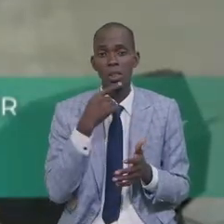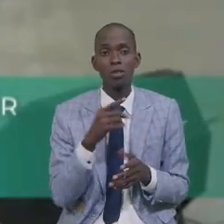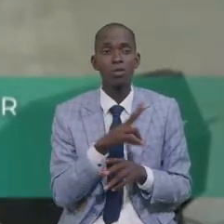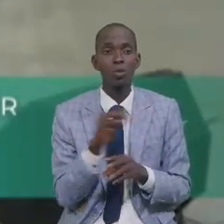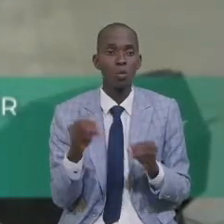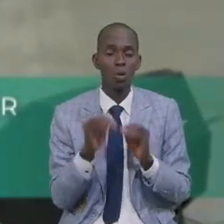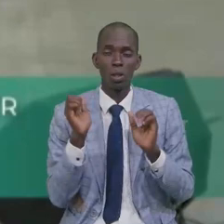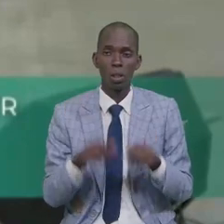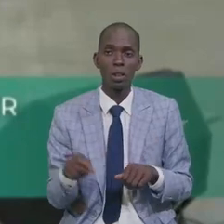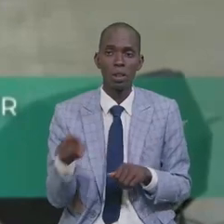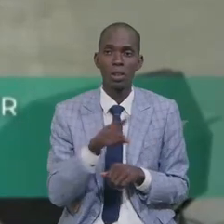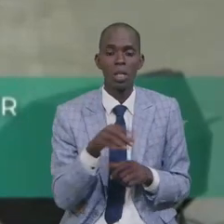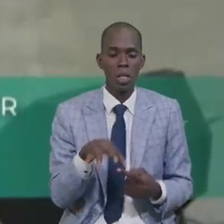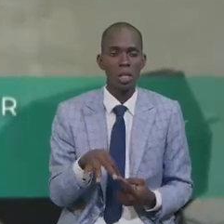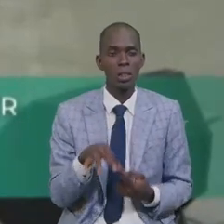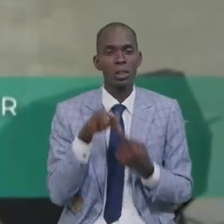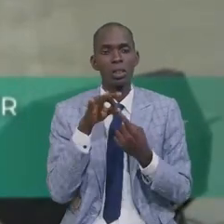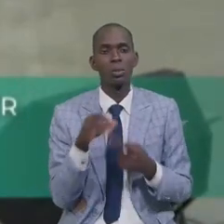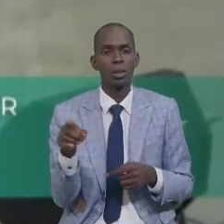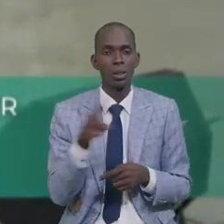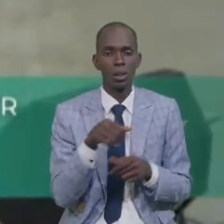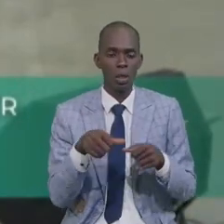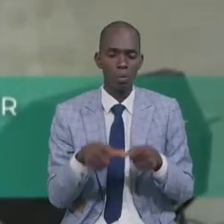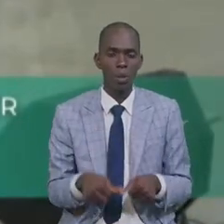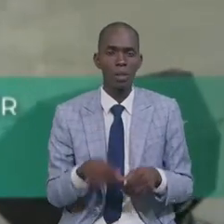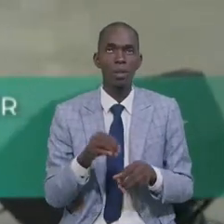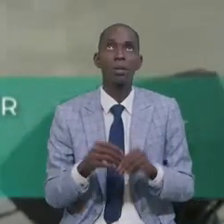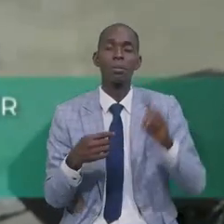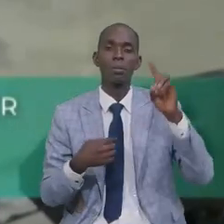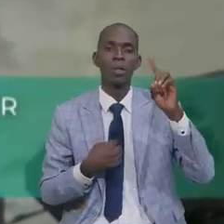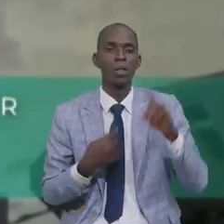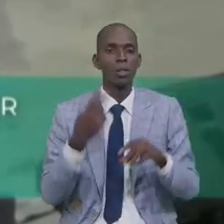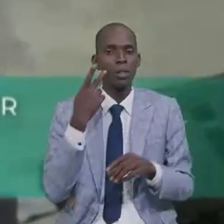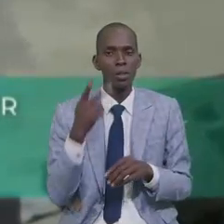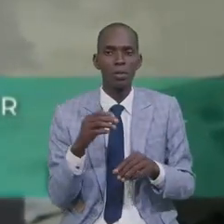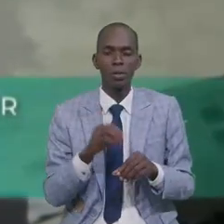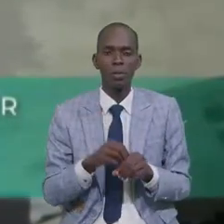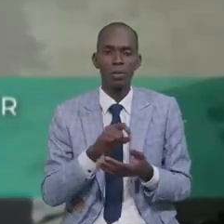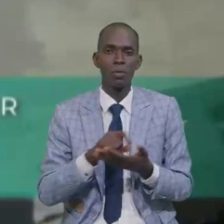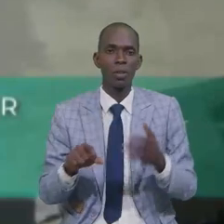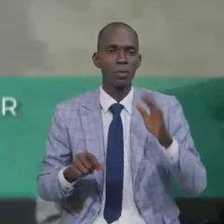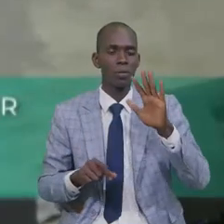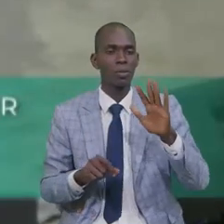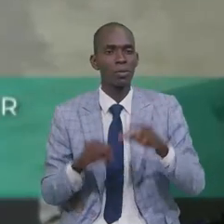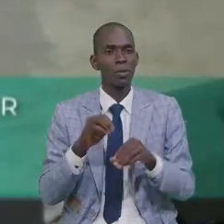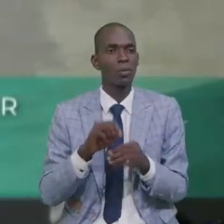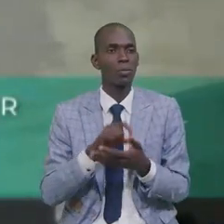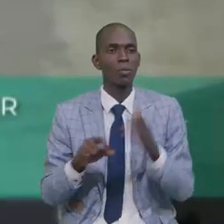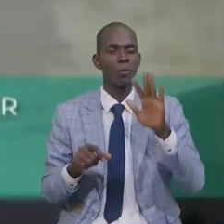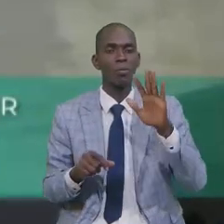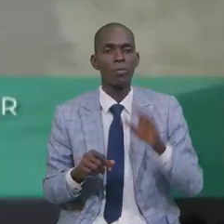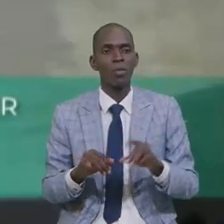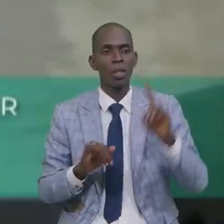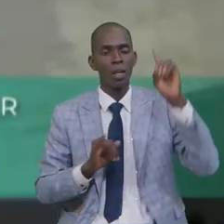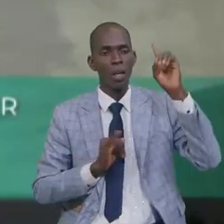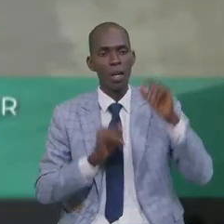dit, ainsi vous ne le pouvez non plus si vous ne demeurez en moi. Voyez le verset 5. Verset 5.